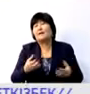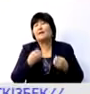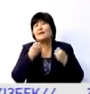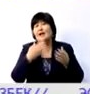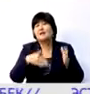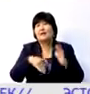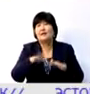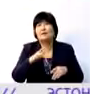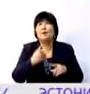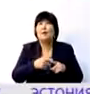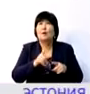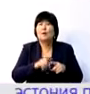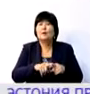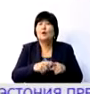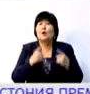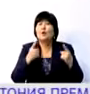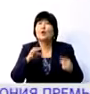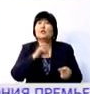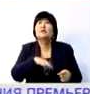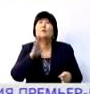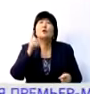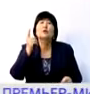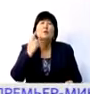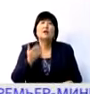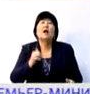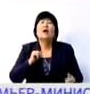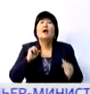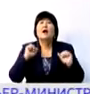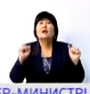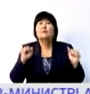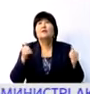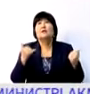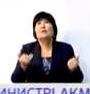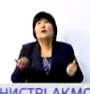жақсартып, осының бәрі үлкен себеп болады деп ойлаймын. Спартакиада біздің мына